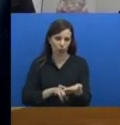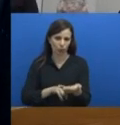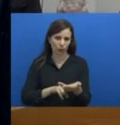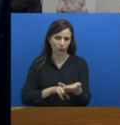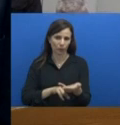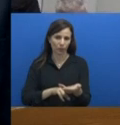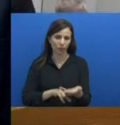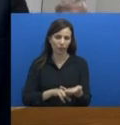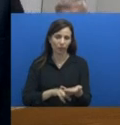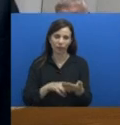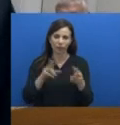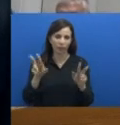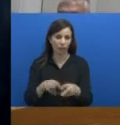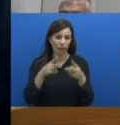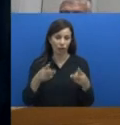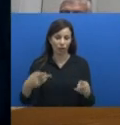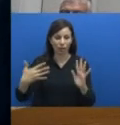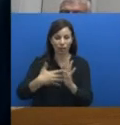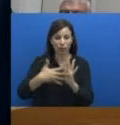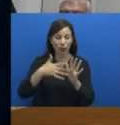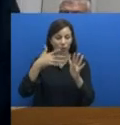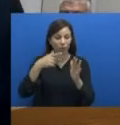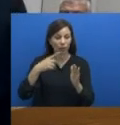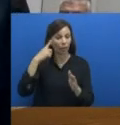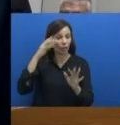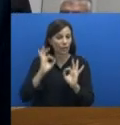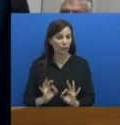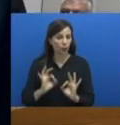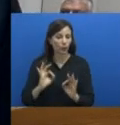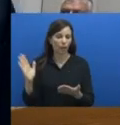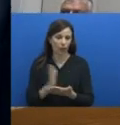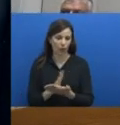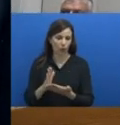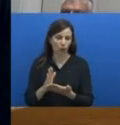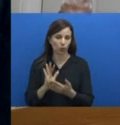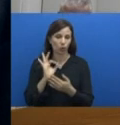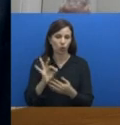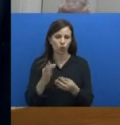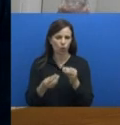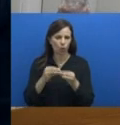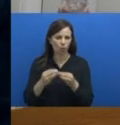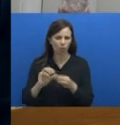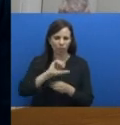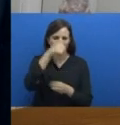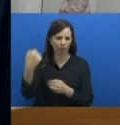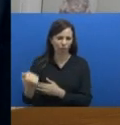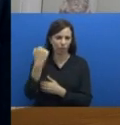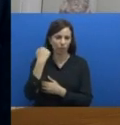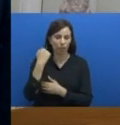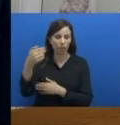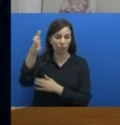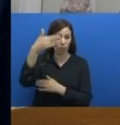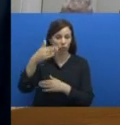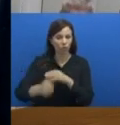رفضت وأجلت أو عملت أي مناورة قضائية بخصوص القرار عن الحجة